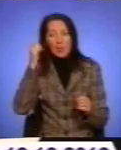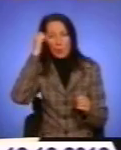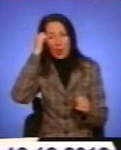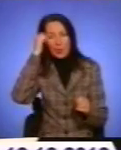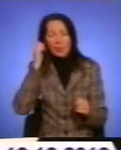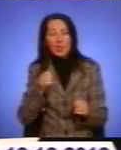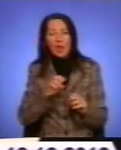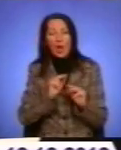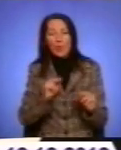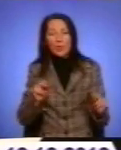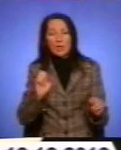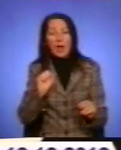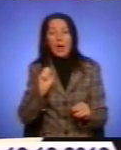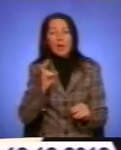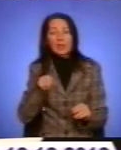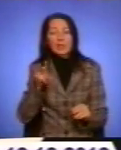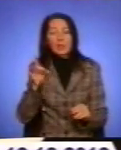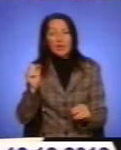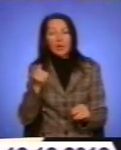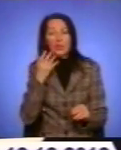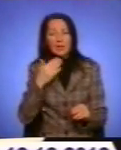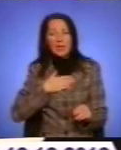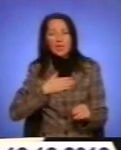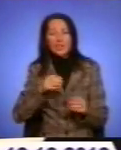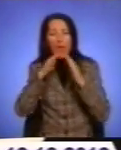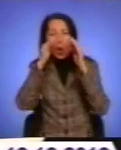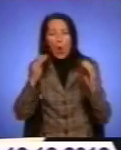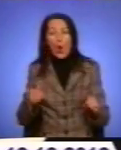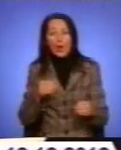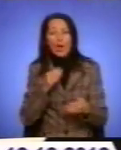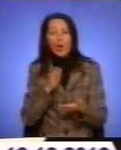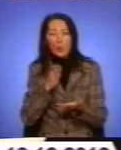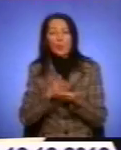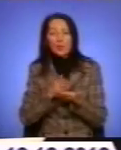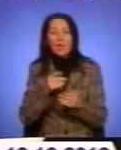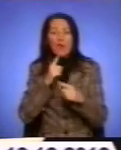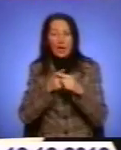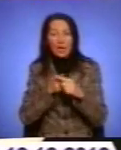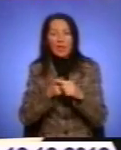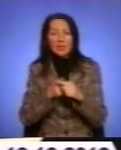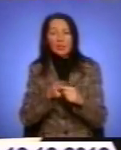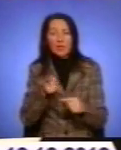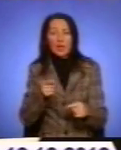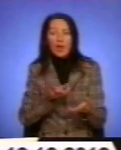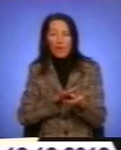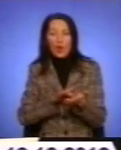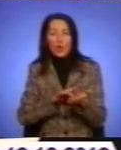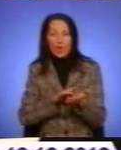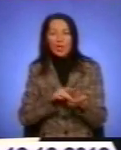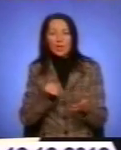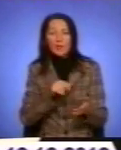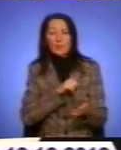горах поставив хрест, ворожимо, то тим самим ми посоромлюємо пам'ять самого святого